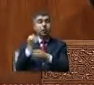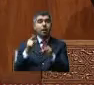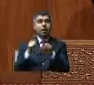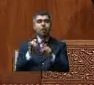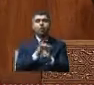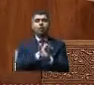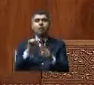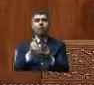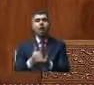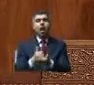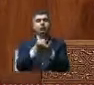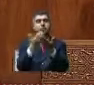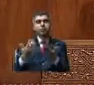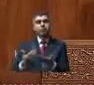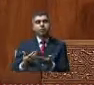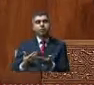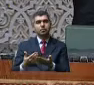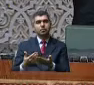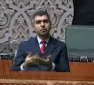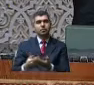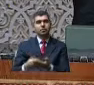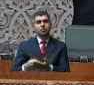كاع.